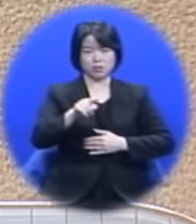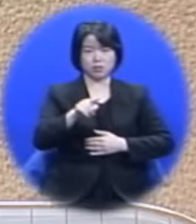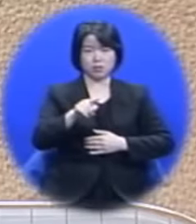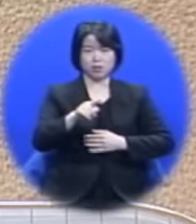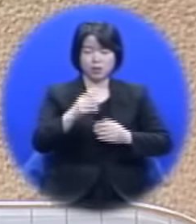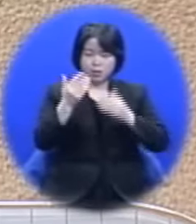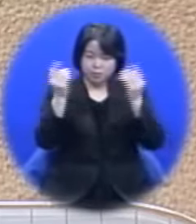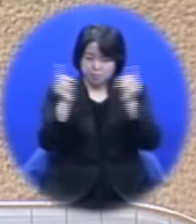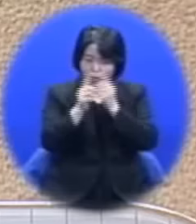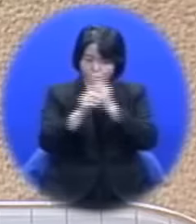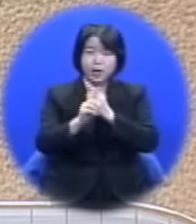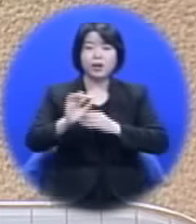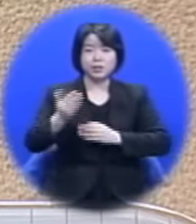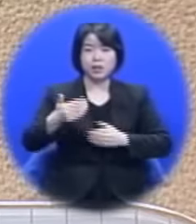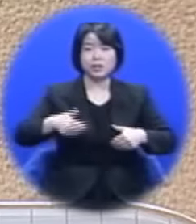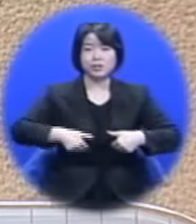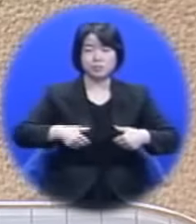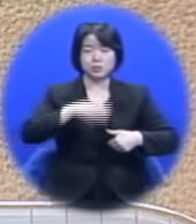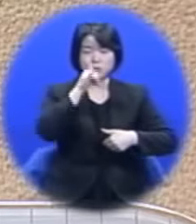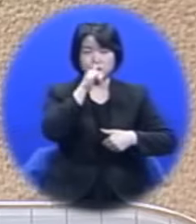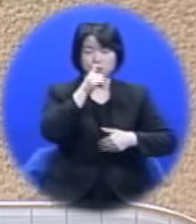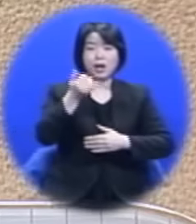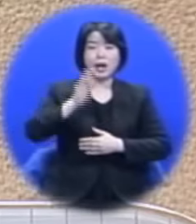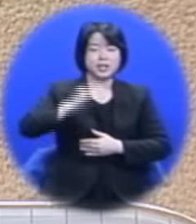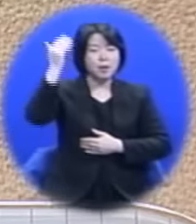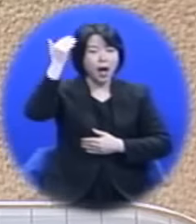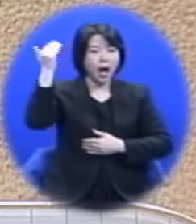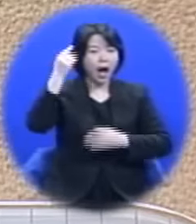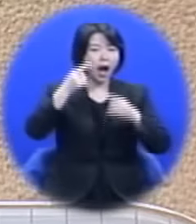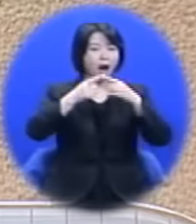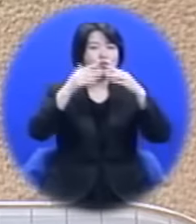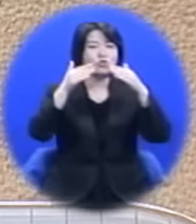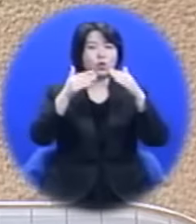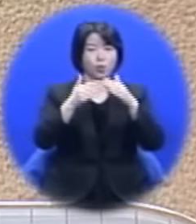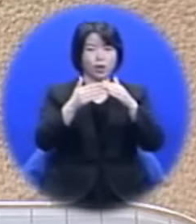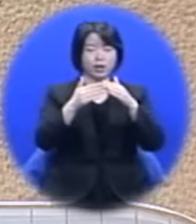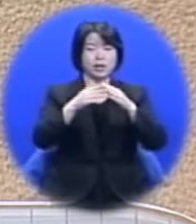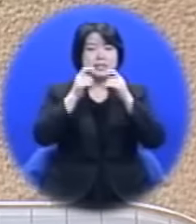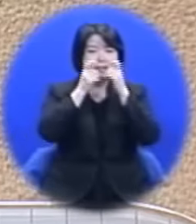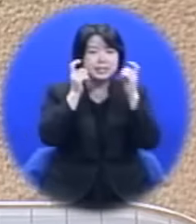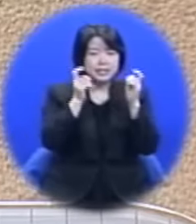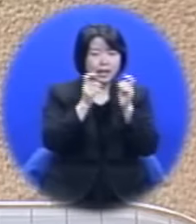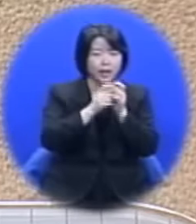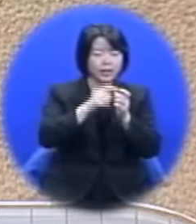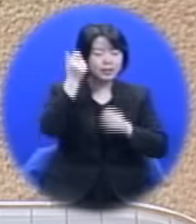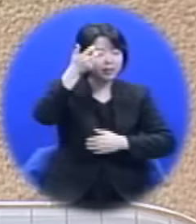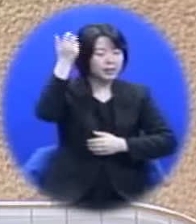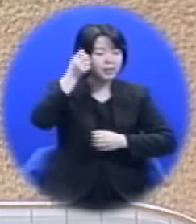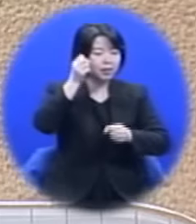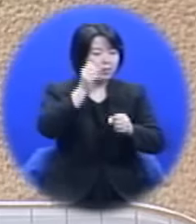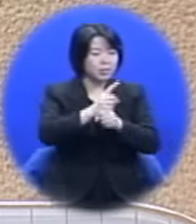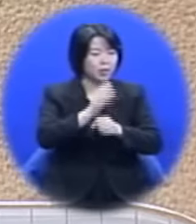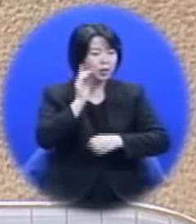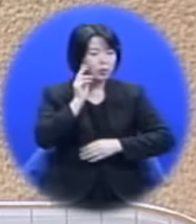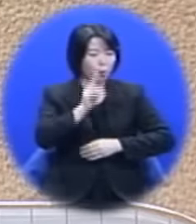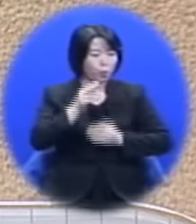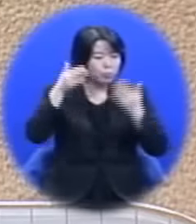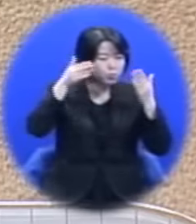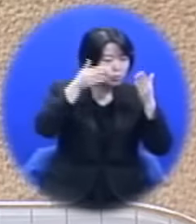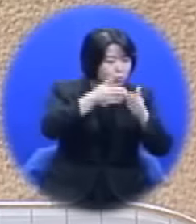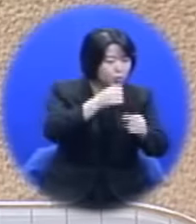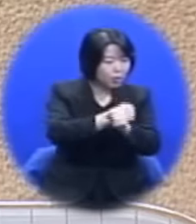일입니다 그러나 한국 교회가 개인적인 영성에 너무 치중했기